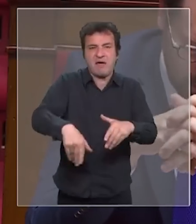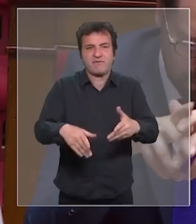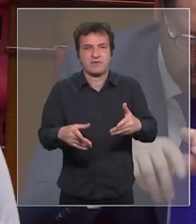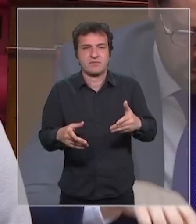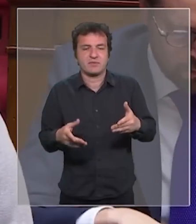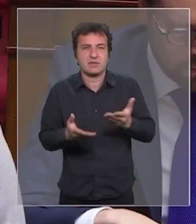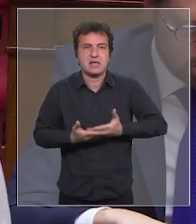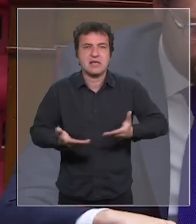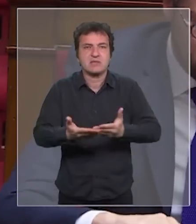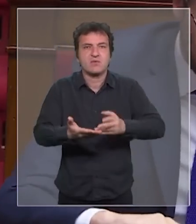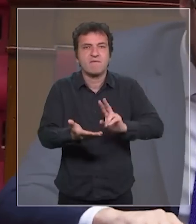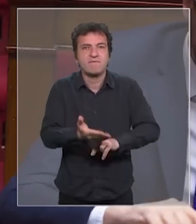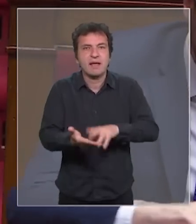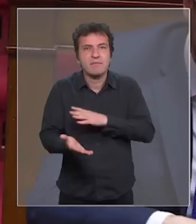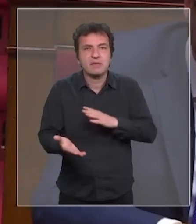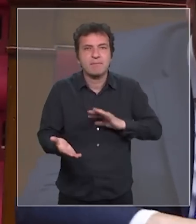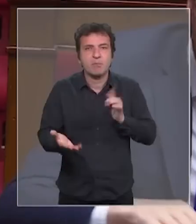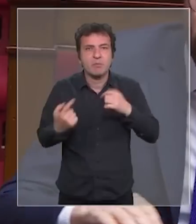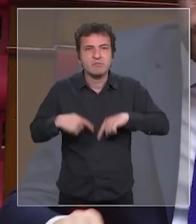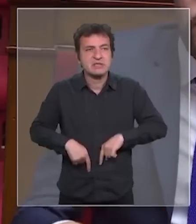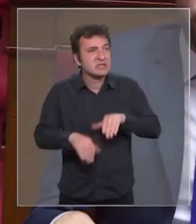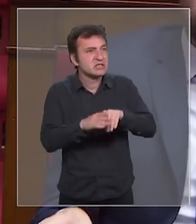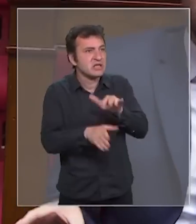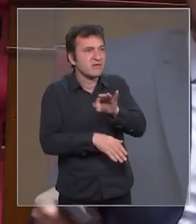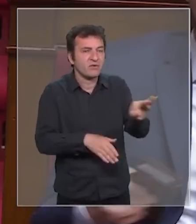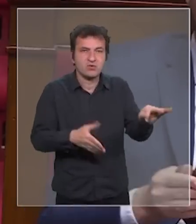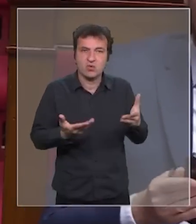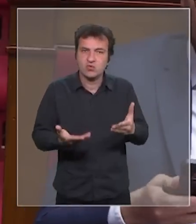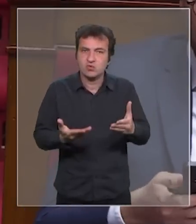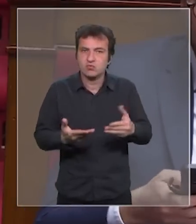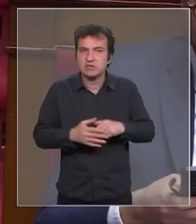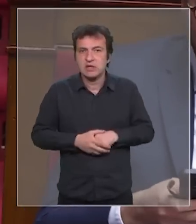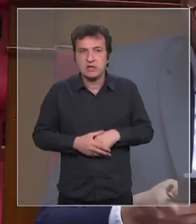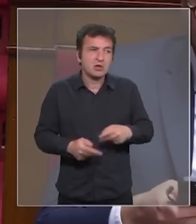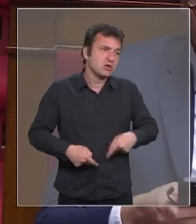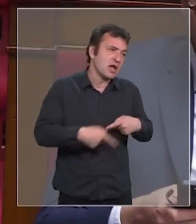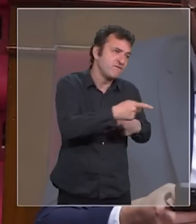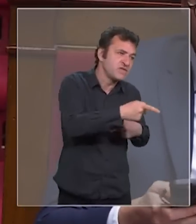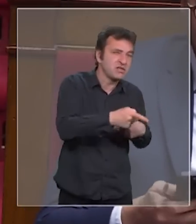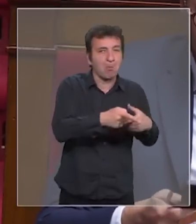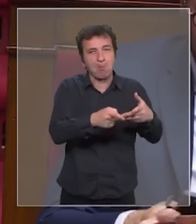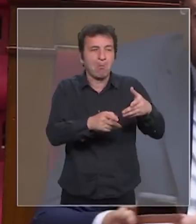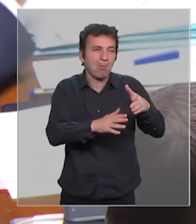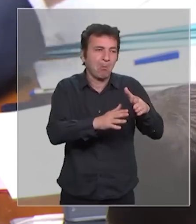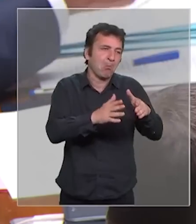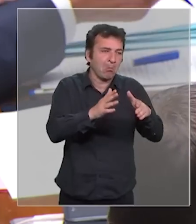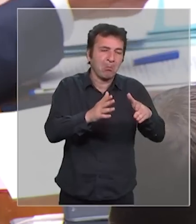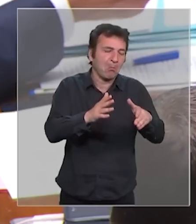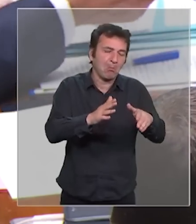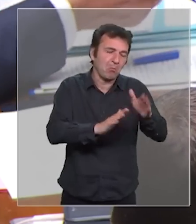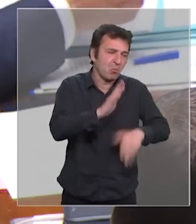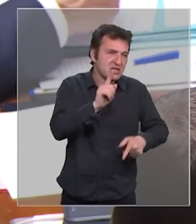réalité, Madame la Première ministre, est qu'en France aujourd'hui, certaines vies valent moins que d'autres. Certains territoires valent moins que